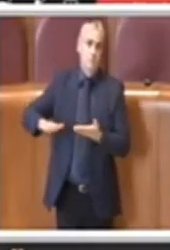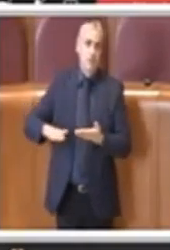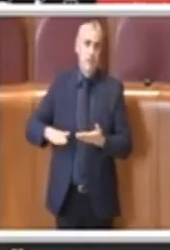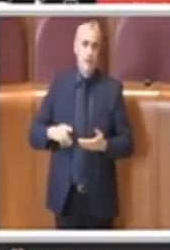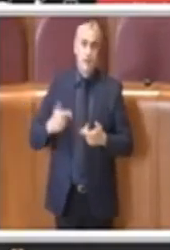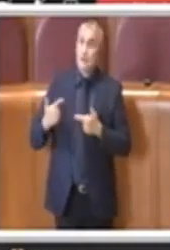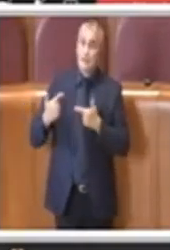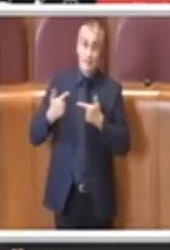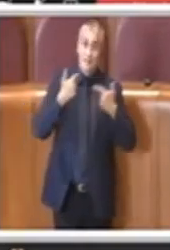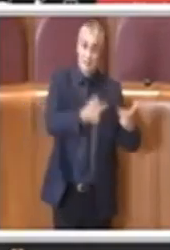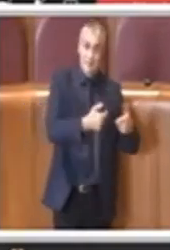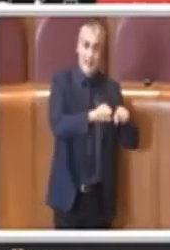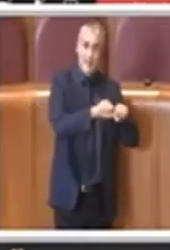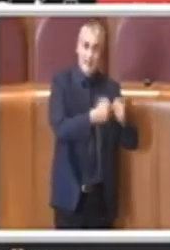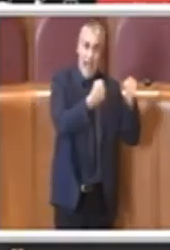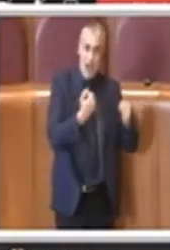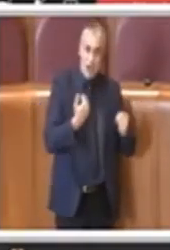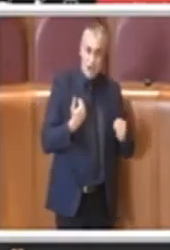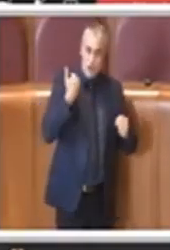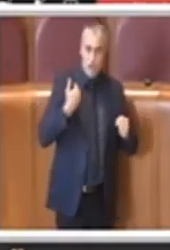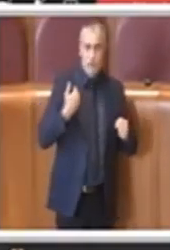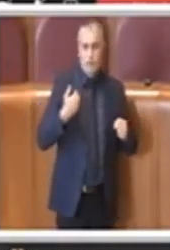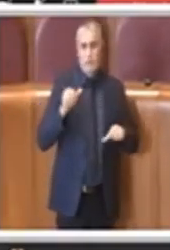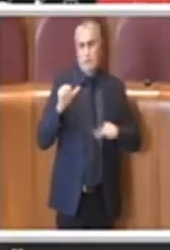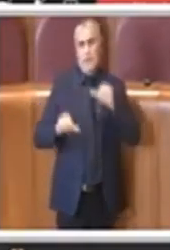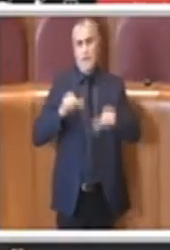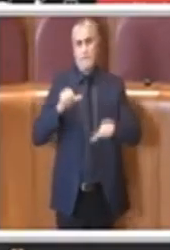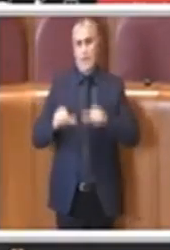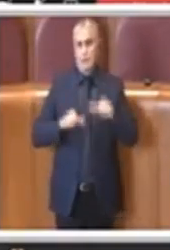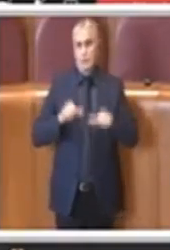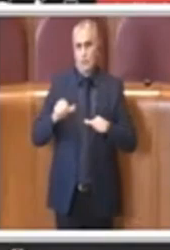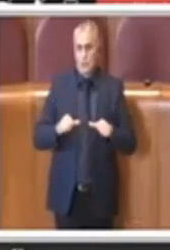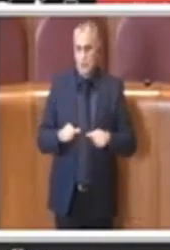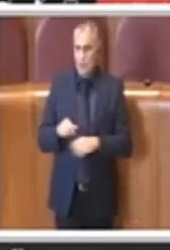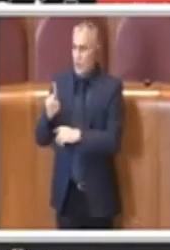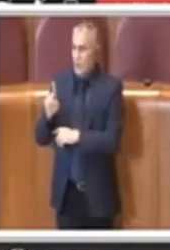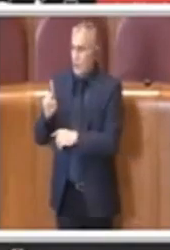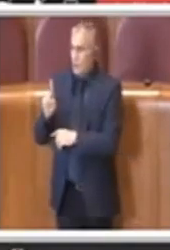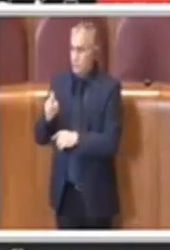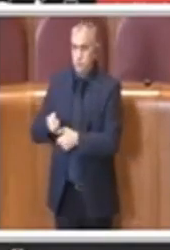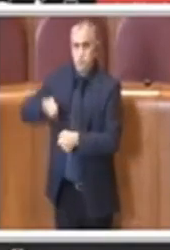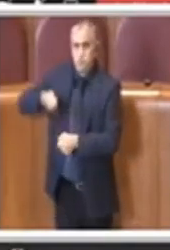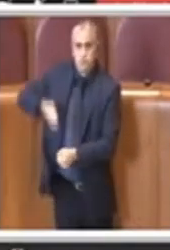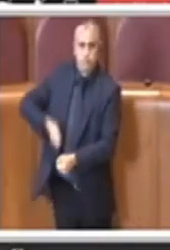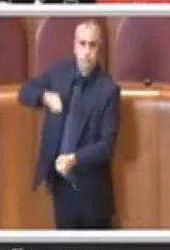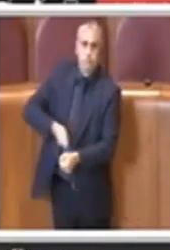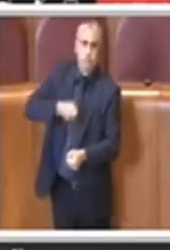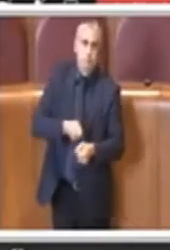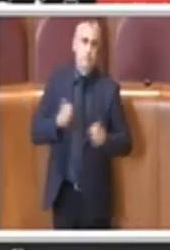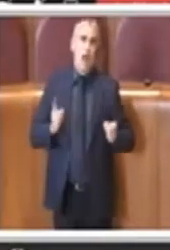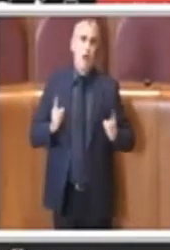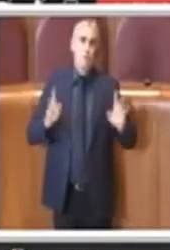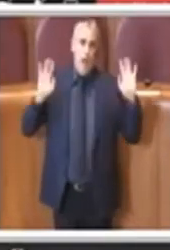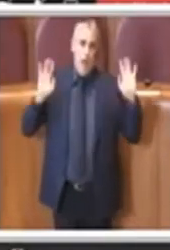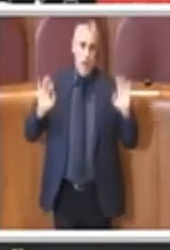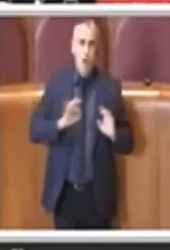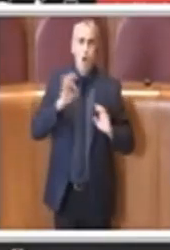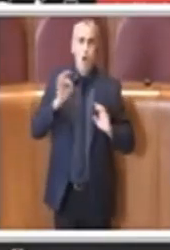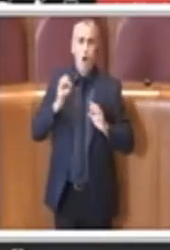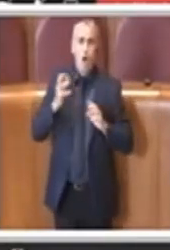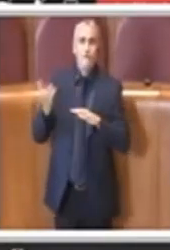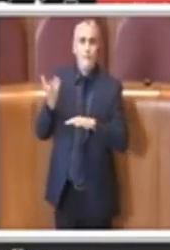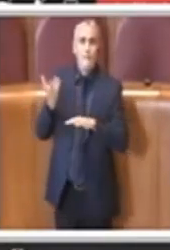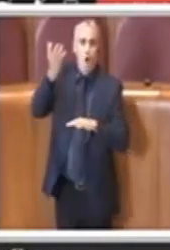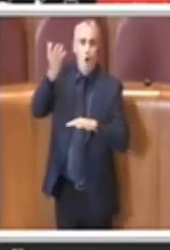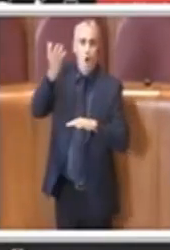dannosi per l'ambiente, ma si è eseguito un diserbo meccanico, ecco, o comunque tramite a vapore